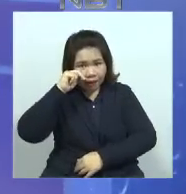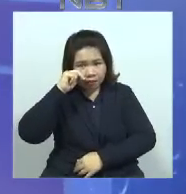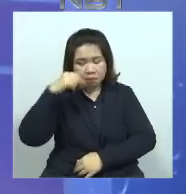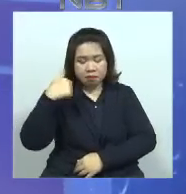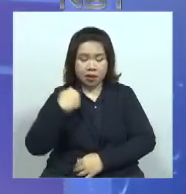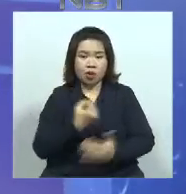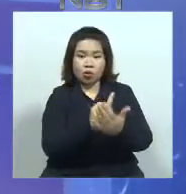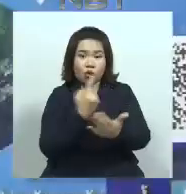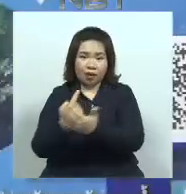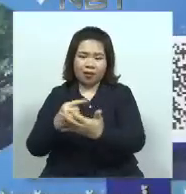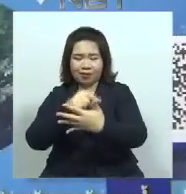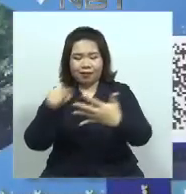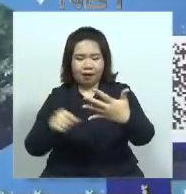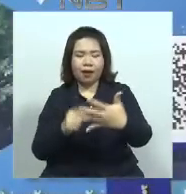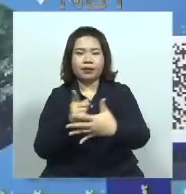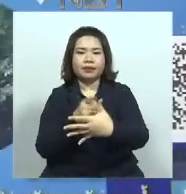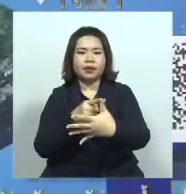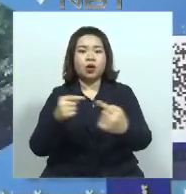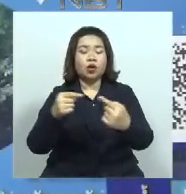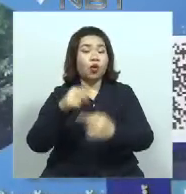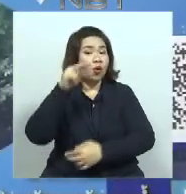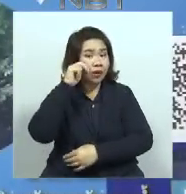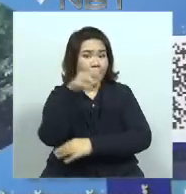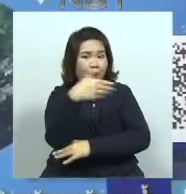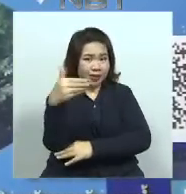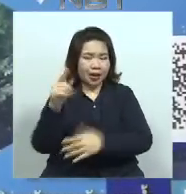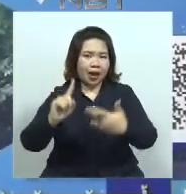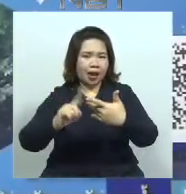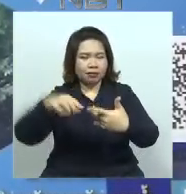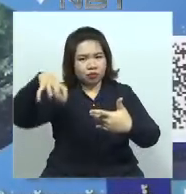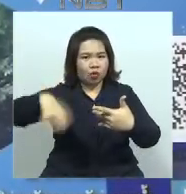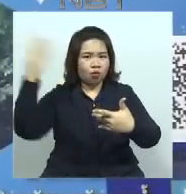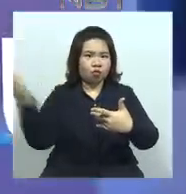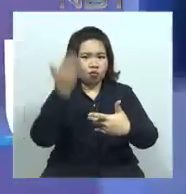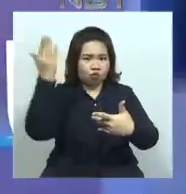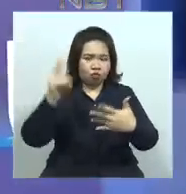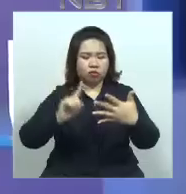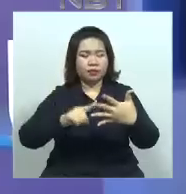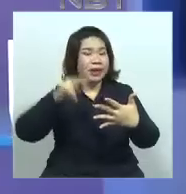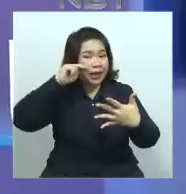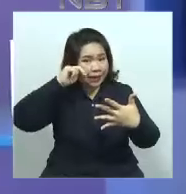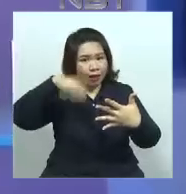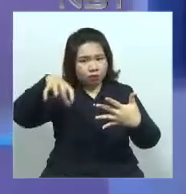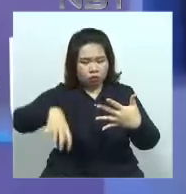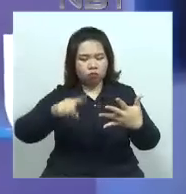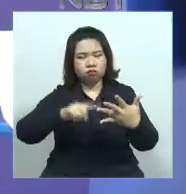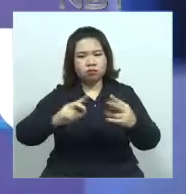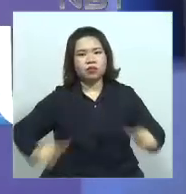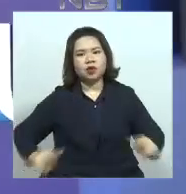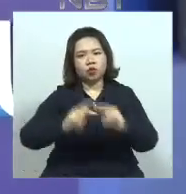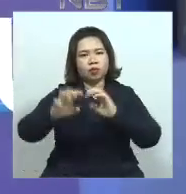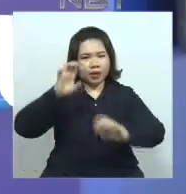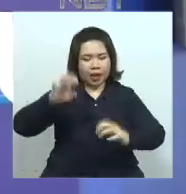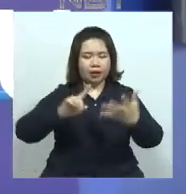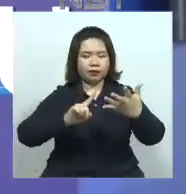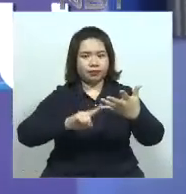หน่วยงานหลักประกอบด้วยสำนักงานทรัพยากรน้ำแห่งชาติกรมอุตุนิยมวิทยากรมชลประทานกระทรวงมหาดไทย